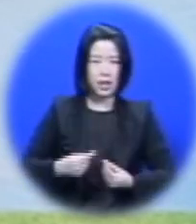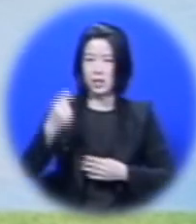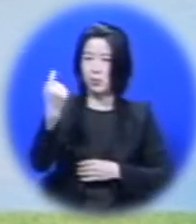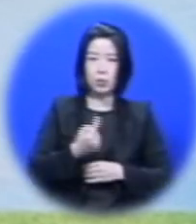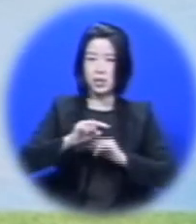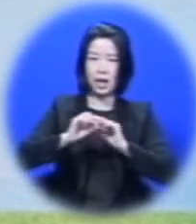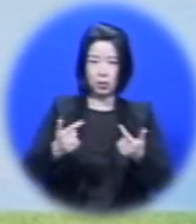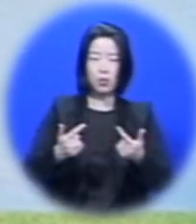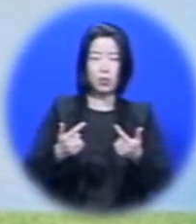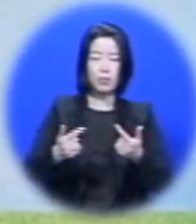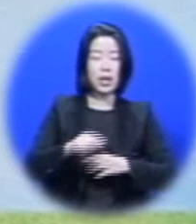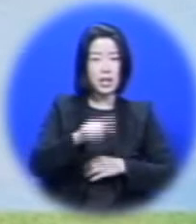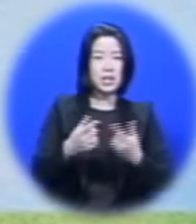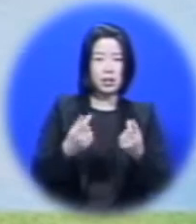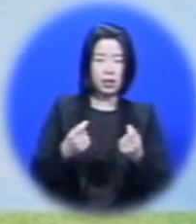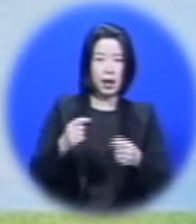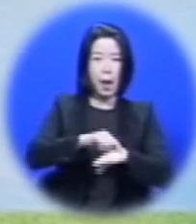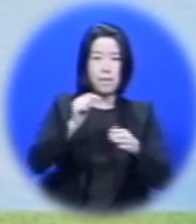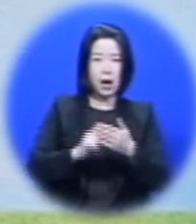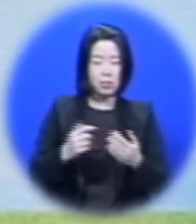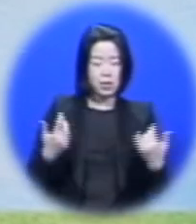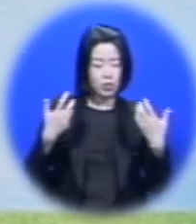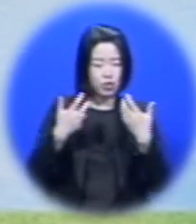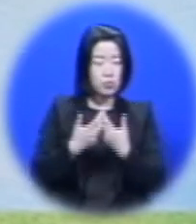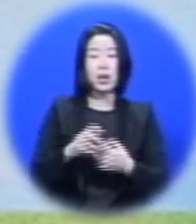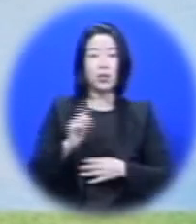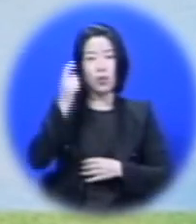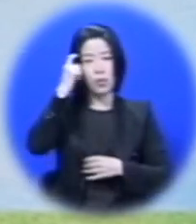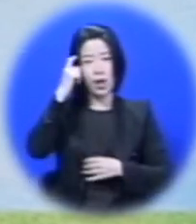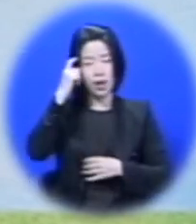않고 이렇게 마음이 충만한 건 왜 그럴까?